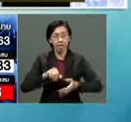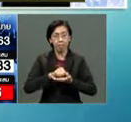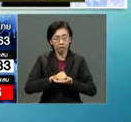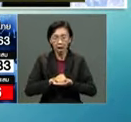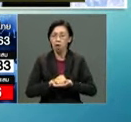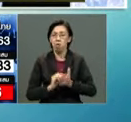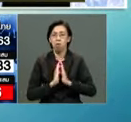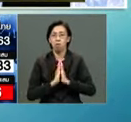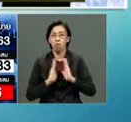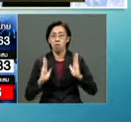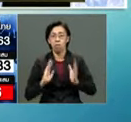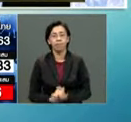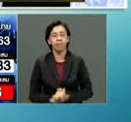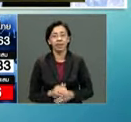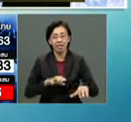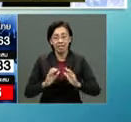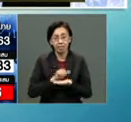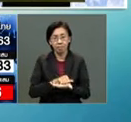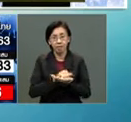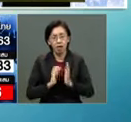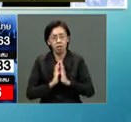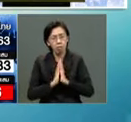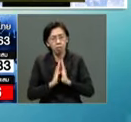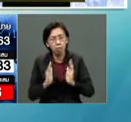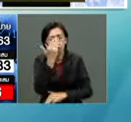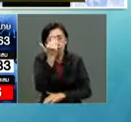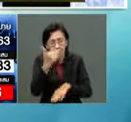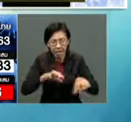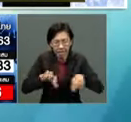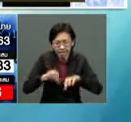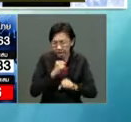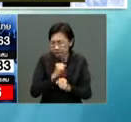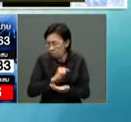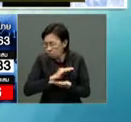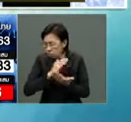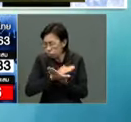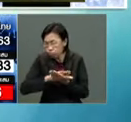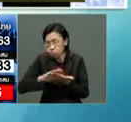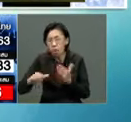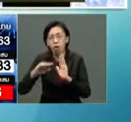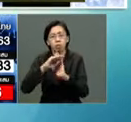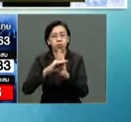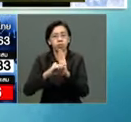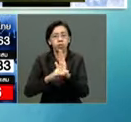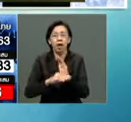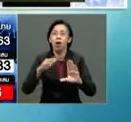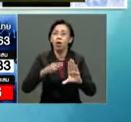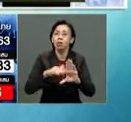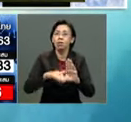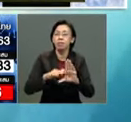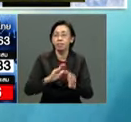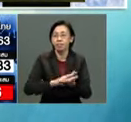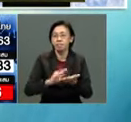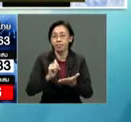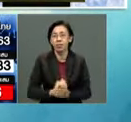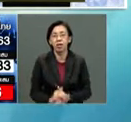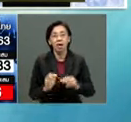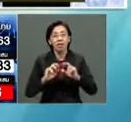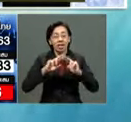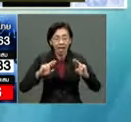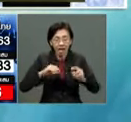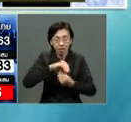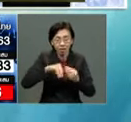ครับที่ได้เข้ามาได้ทำการลงทะเบียนอะไรทั้งหลายเนี่ยนะครับถ้าผู้ประกอบการลงทะ